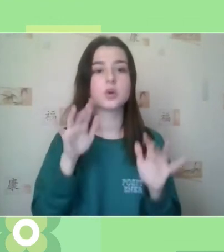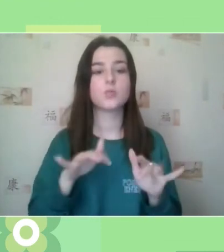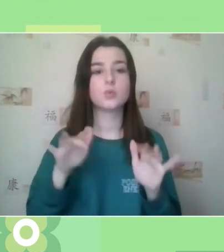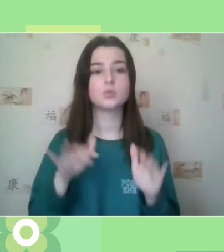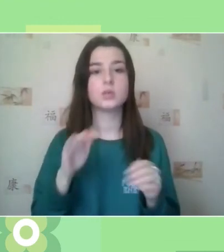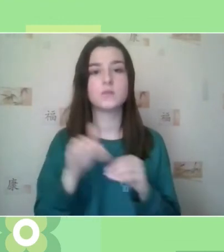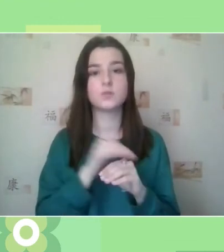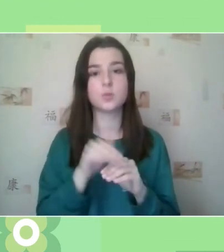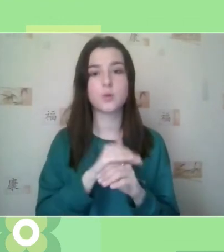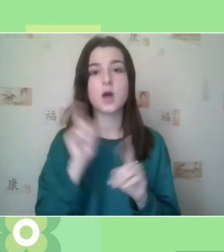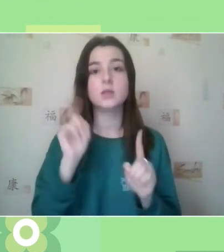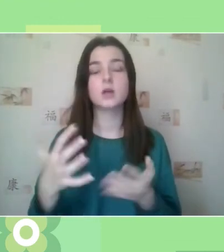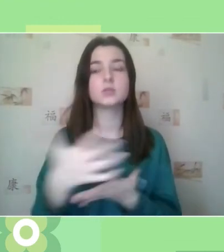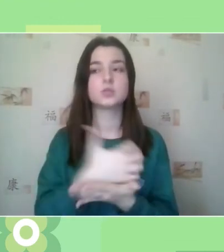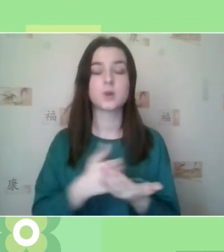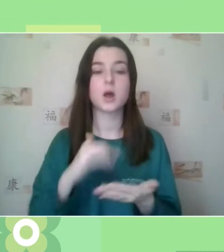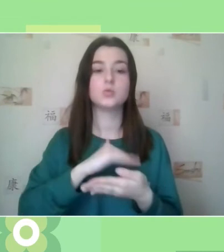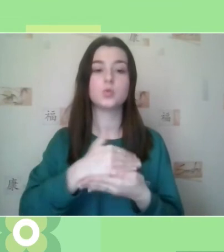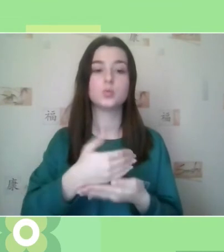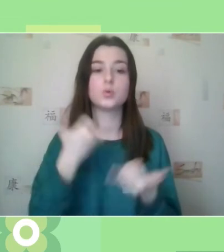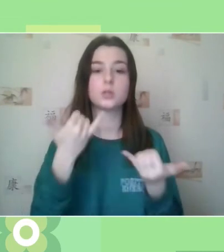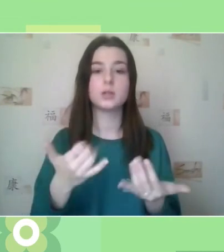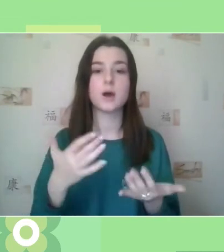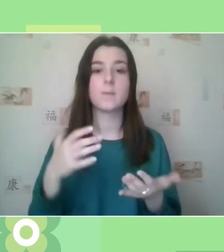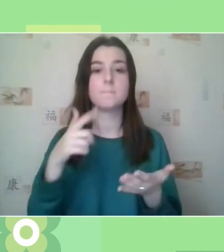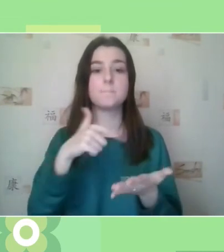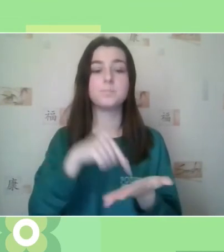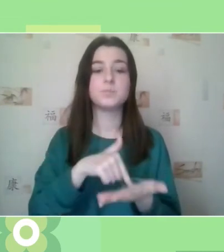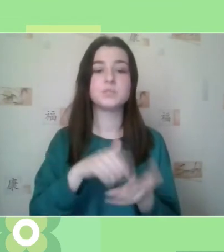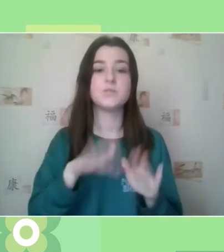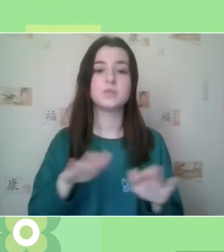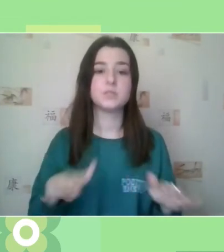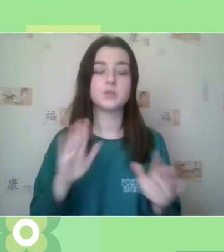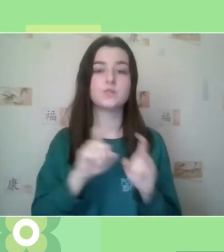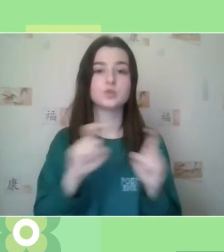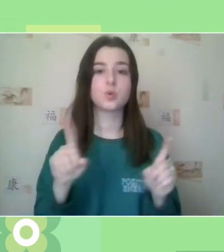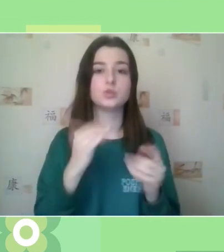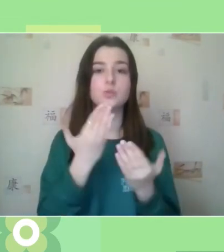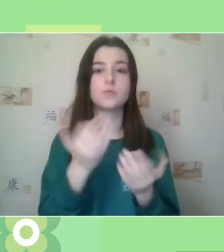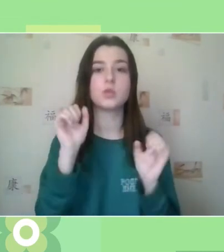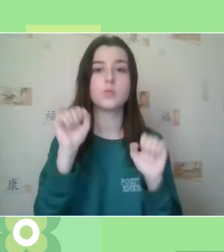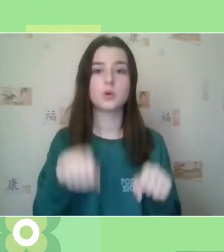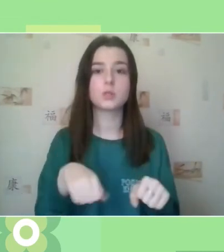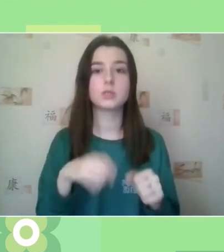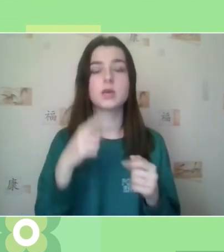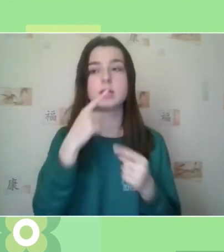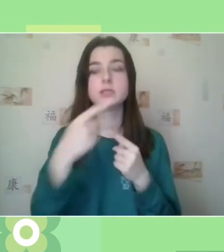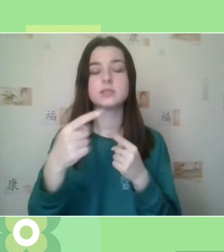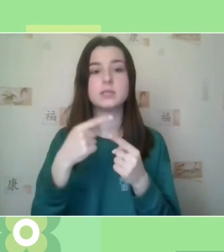також збирають ноутбуки для місцевих діток в школах, щоб вони могли